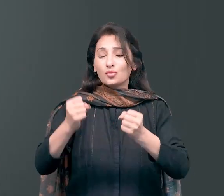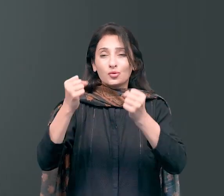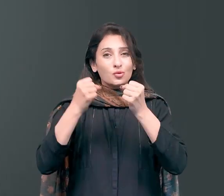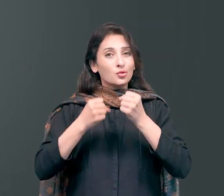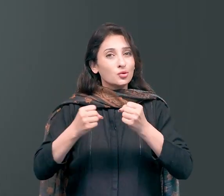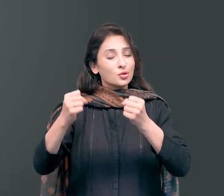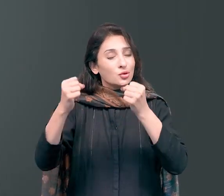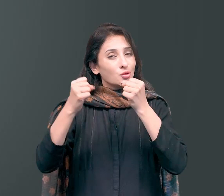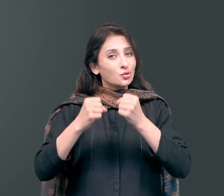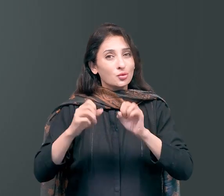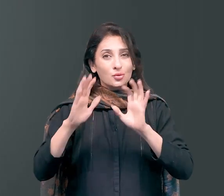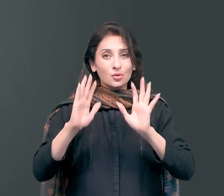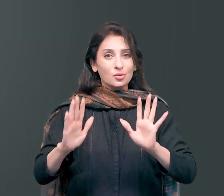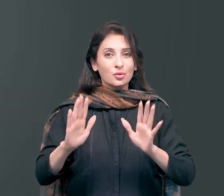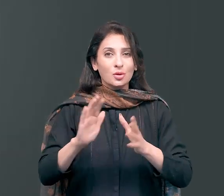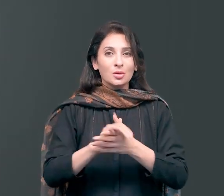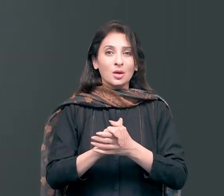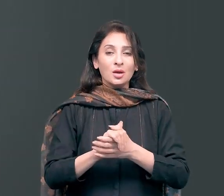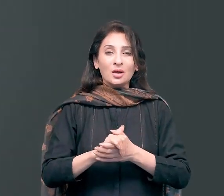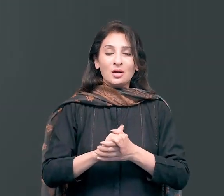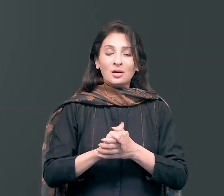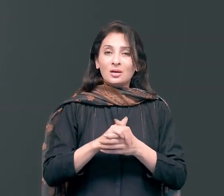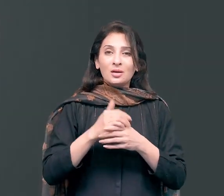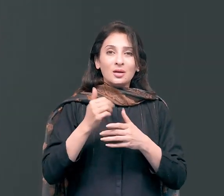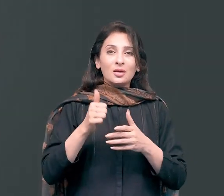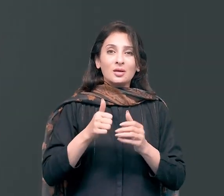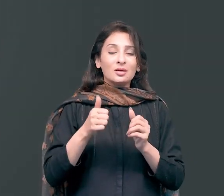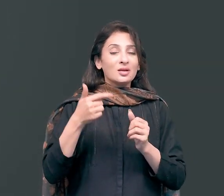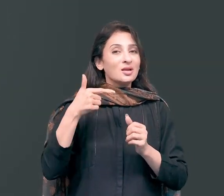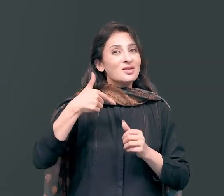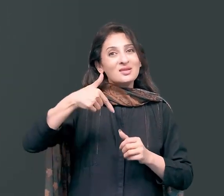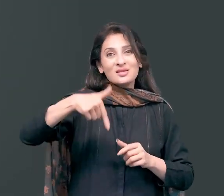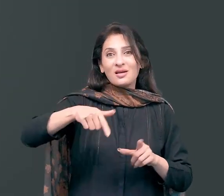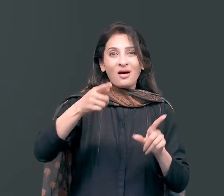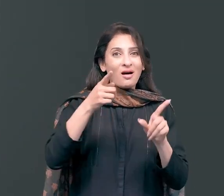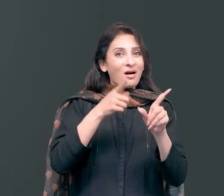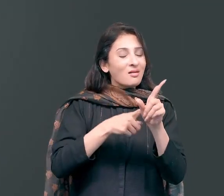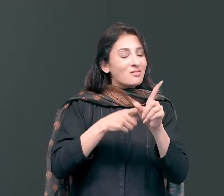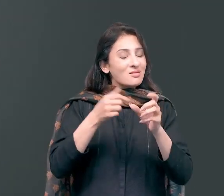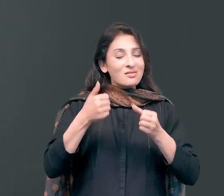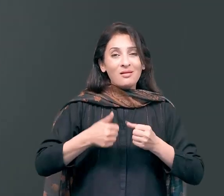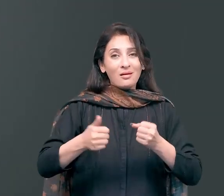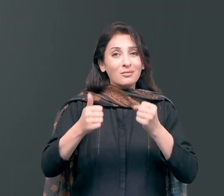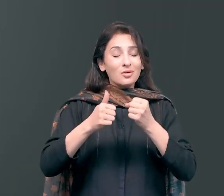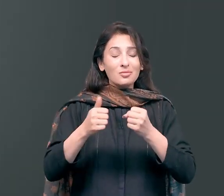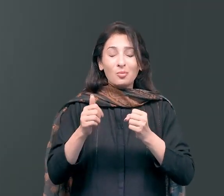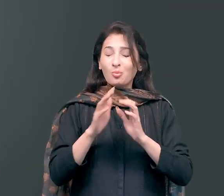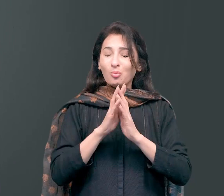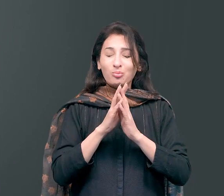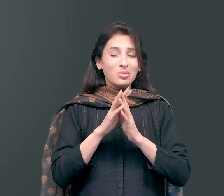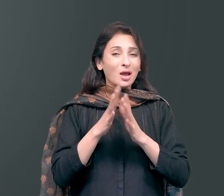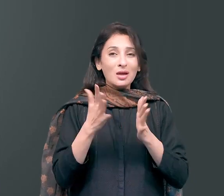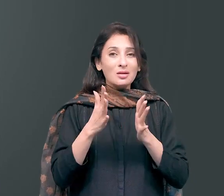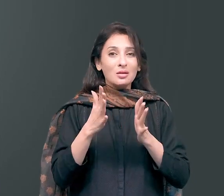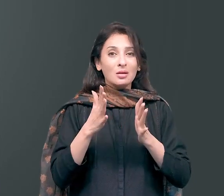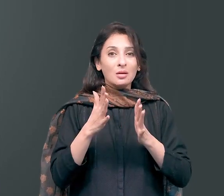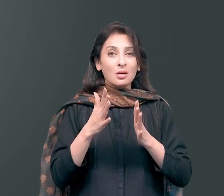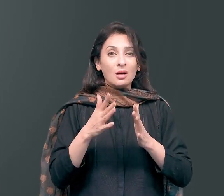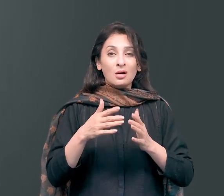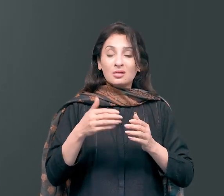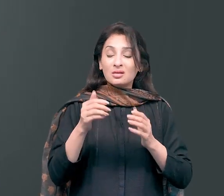جو 7 سال میں حاصل ہوا، ایسے لگتا ہے یہ تو 7 سال کی بات ہے۔ یہ 7 سال کی بات نہیں، 7 صدیوں کا قصہ